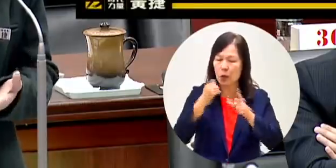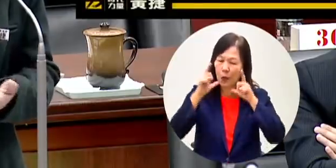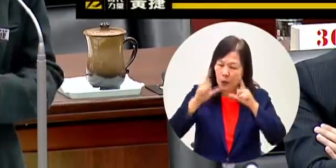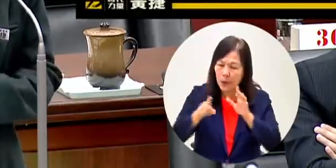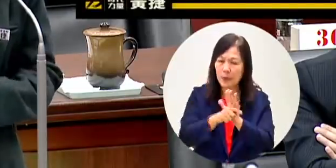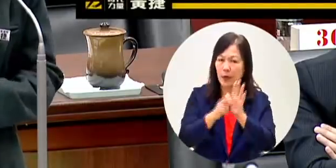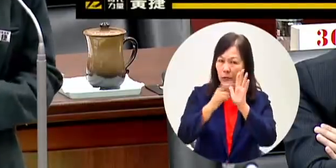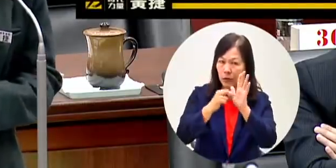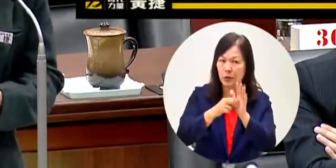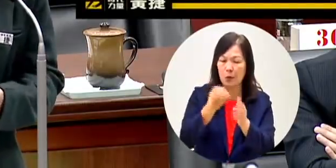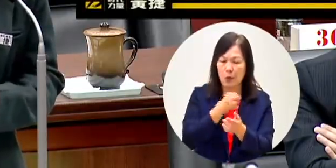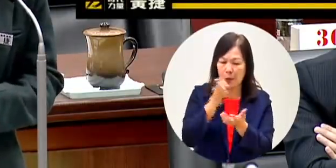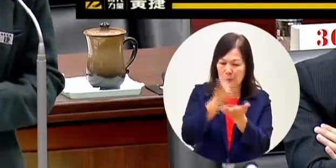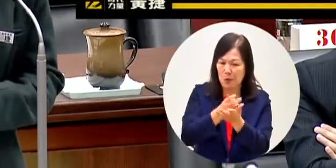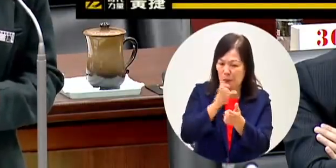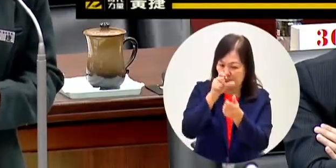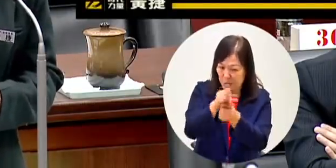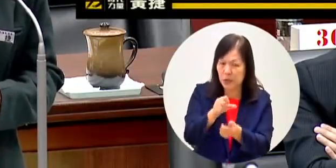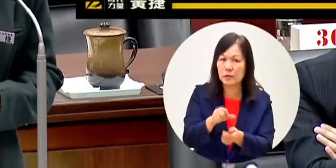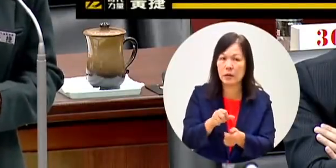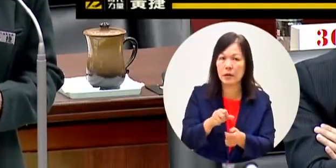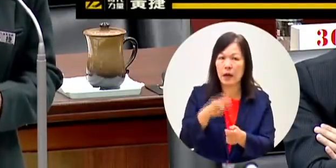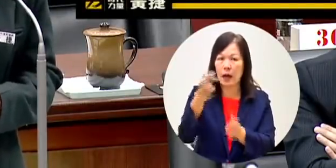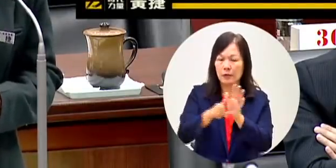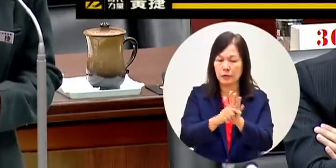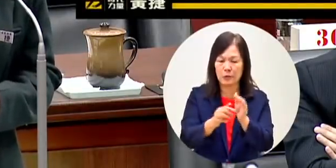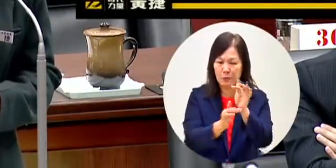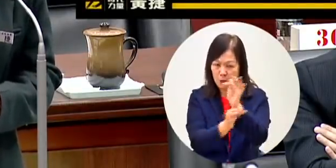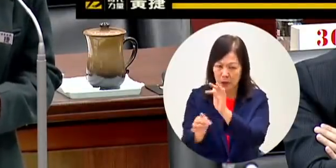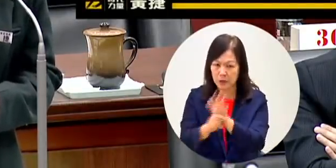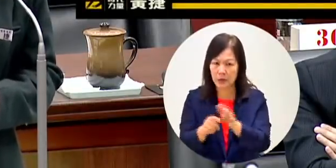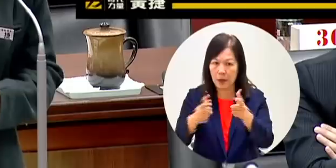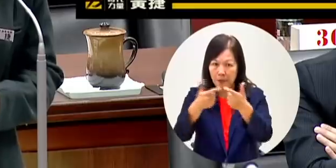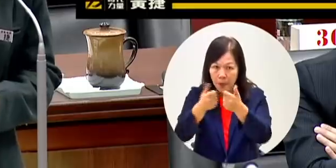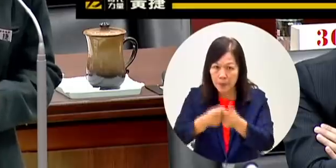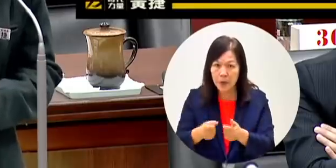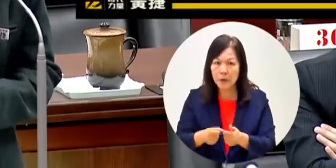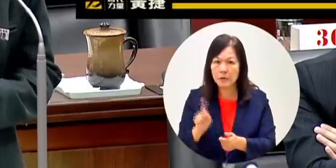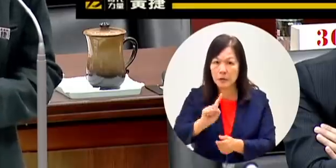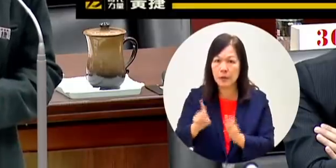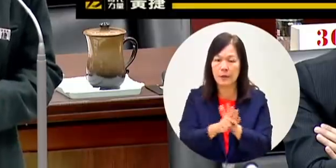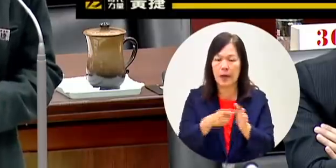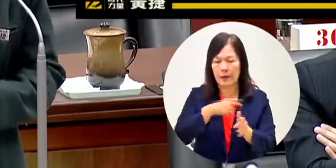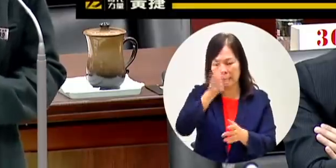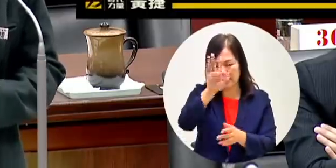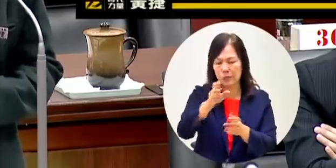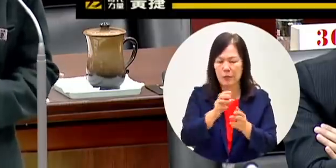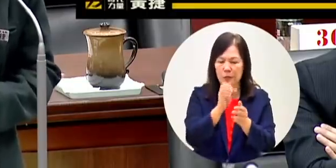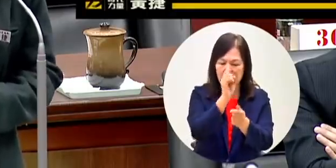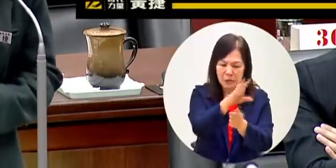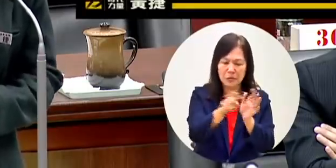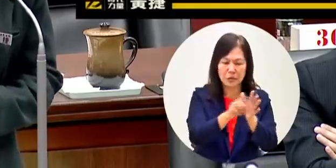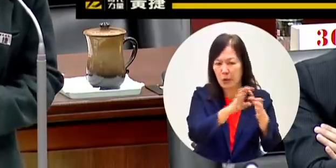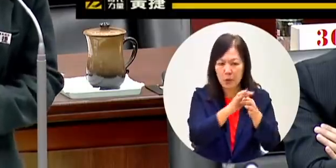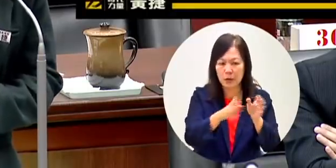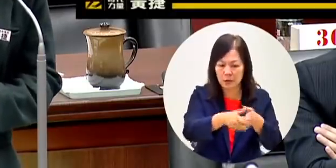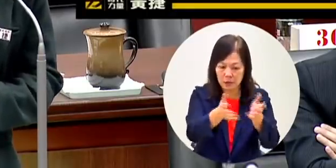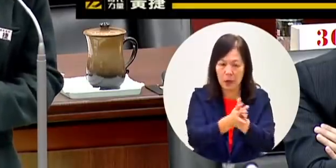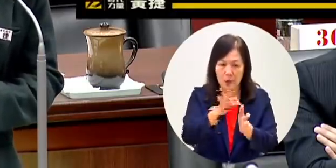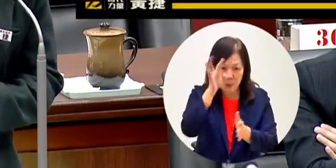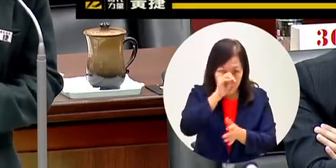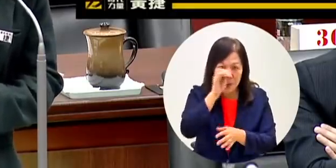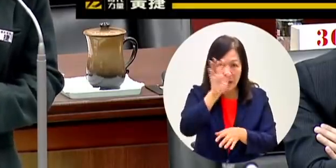样更完善的配套措施，但是你只说你要要求相关单位调查，这个其实大部分的市民都是不买单